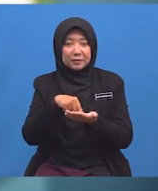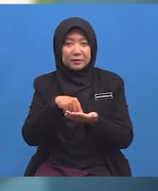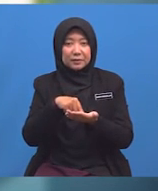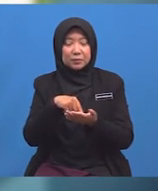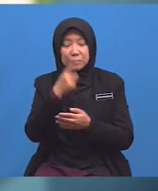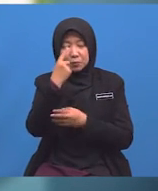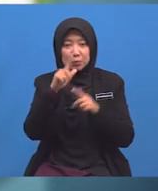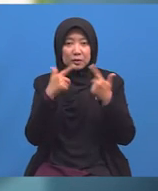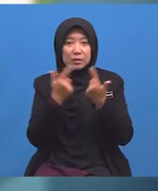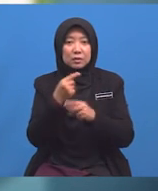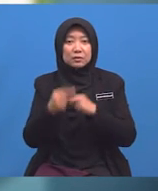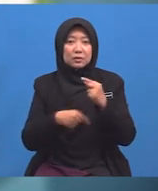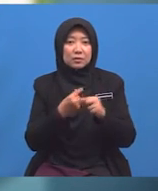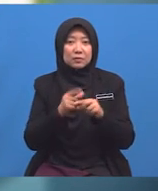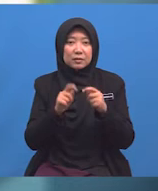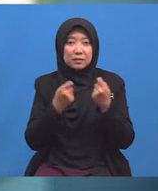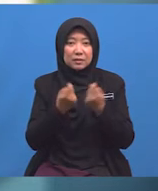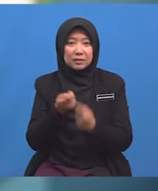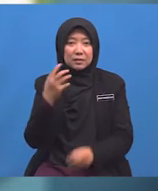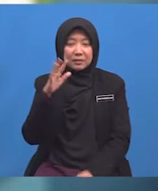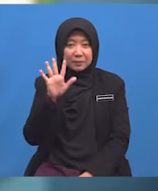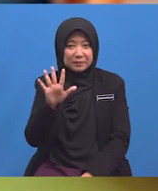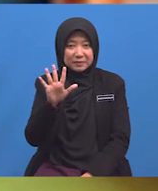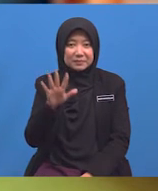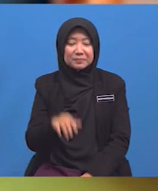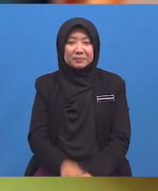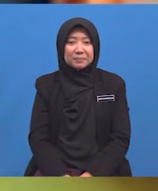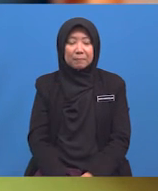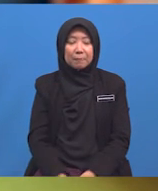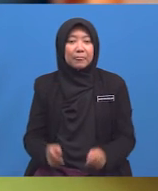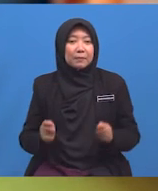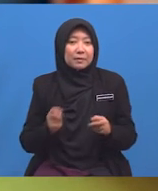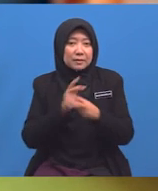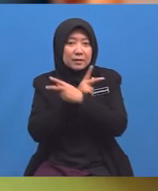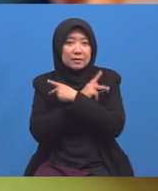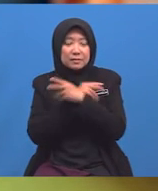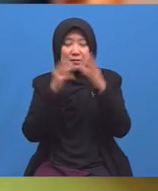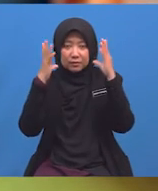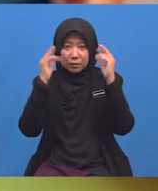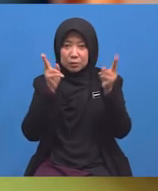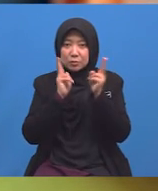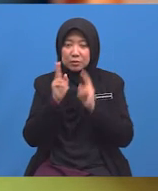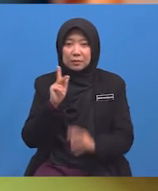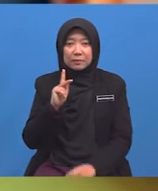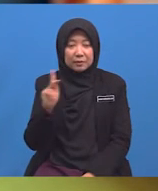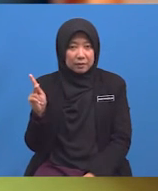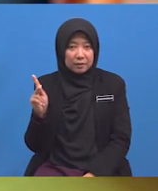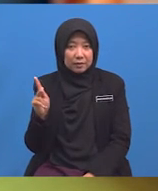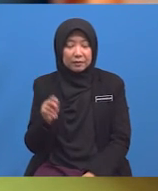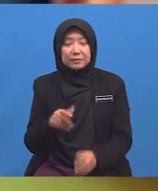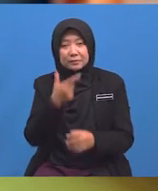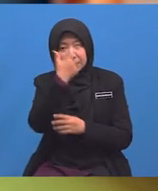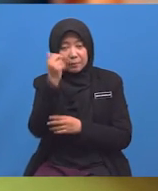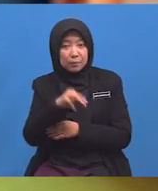slot kelas geografi tingkatan 5. Terima kasih cikgu ucapkan di atas